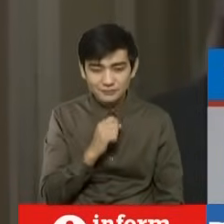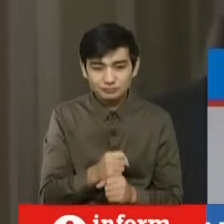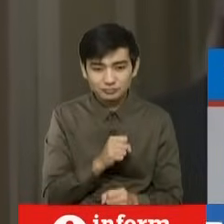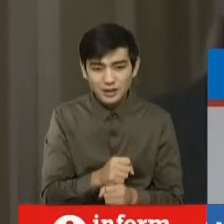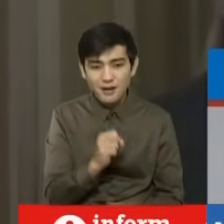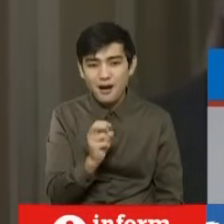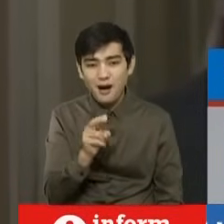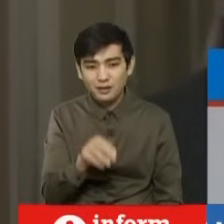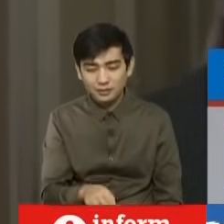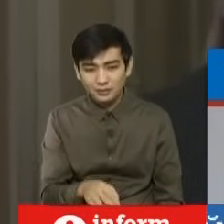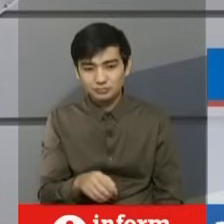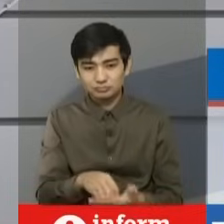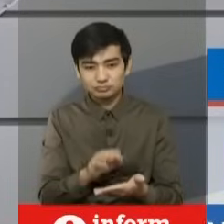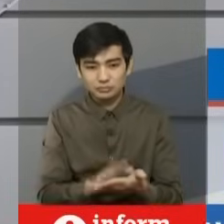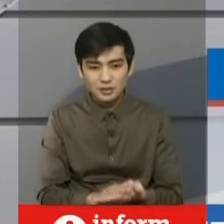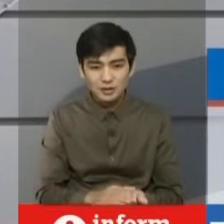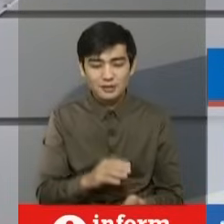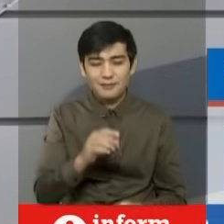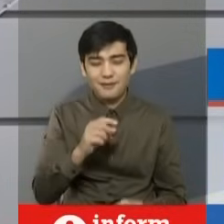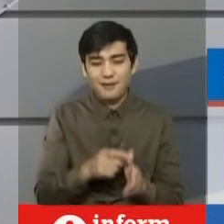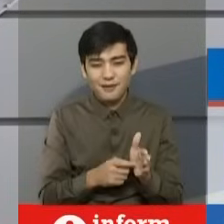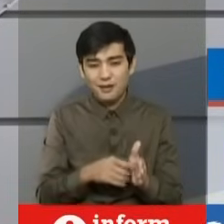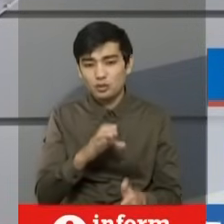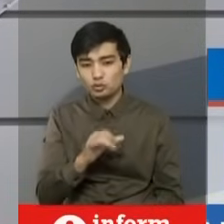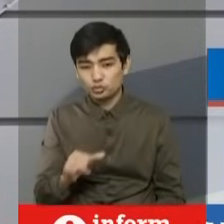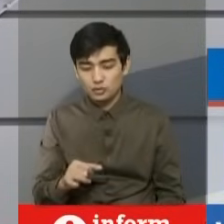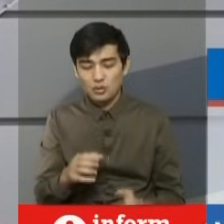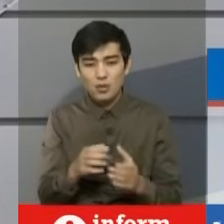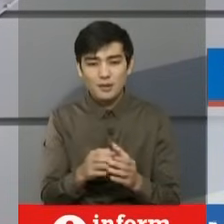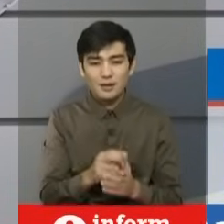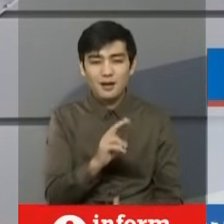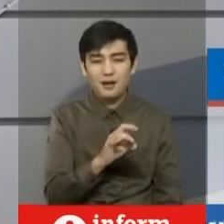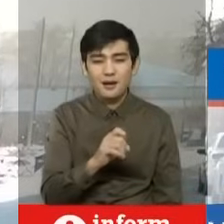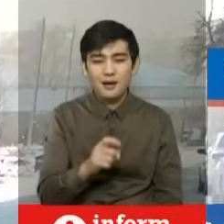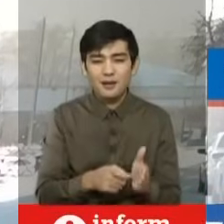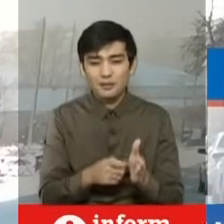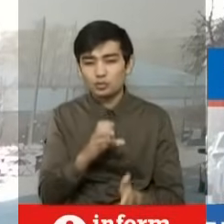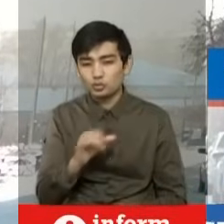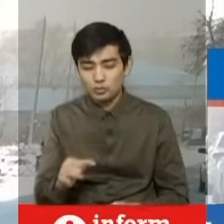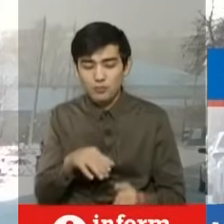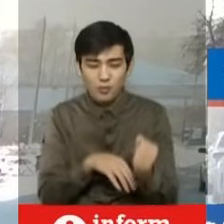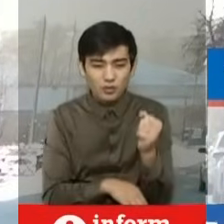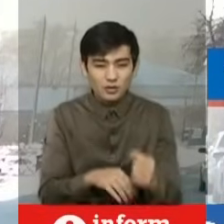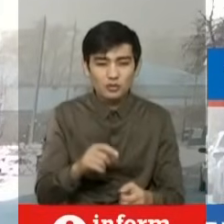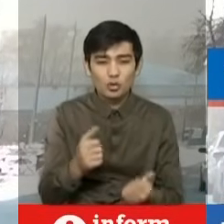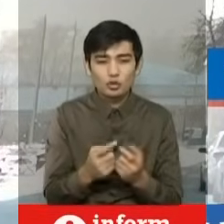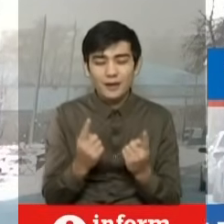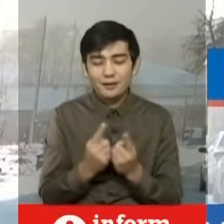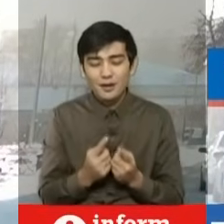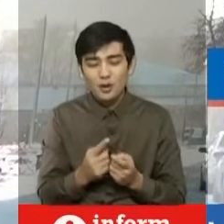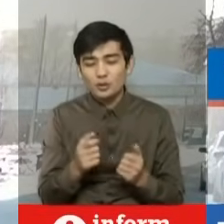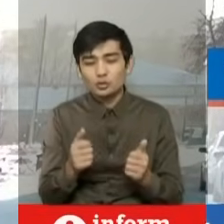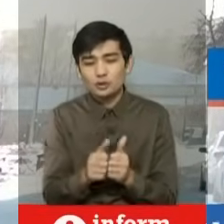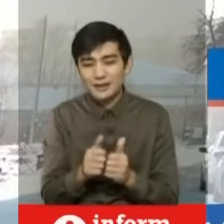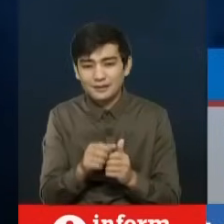По акту представленному караганд суу оказалось сотрудники компании караганд суу составили акт после опроса соседей те и сказали что